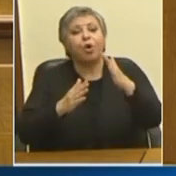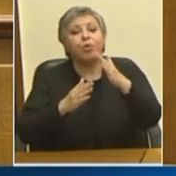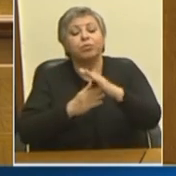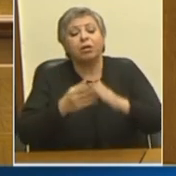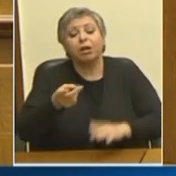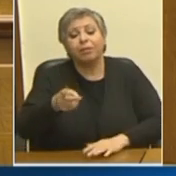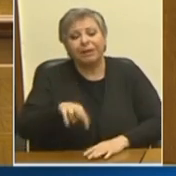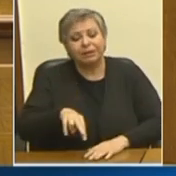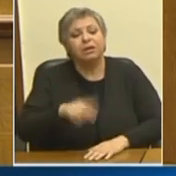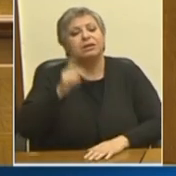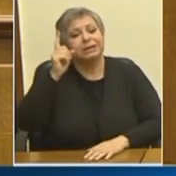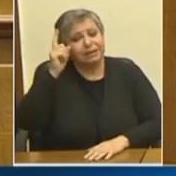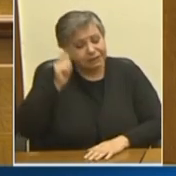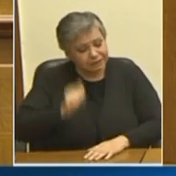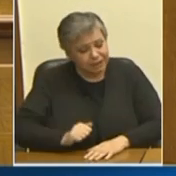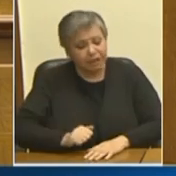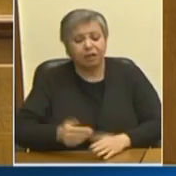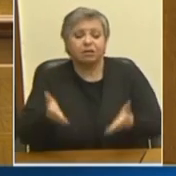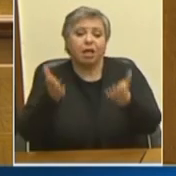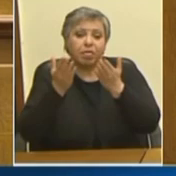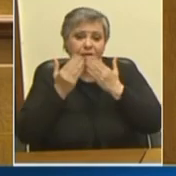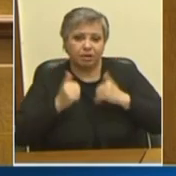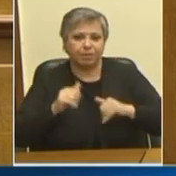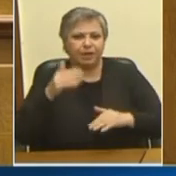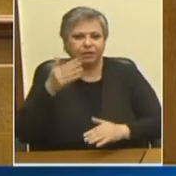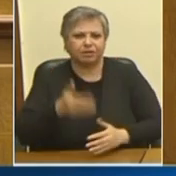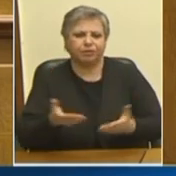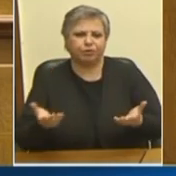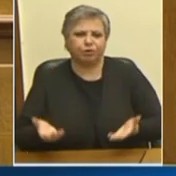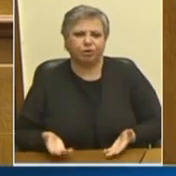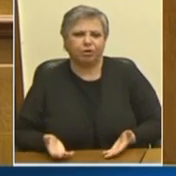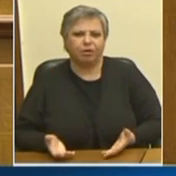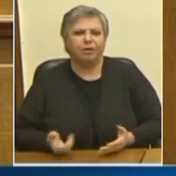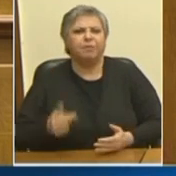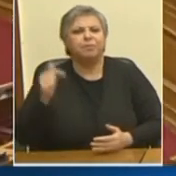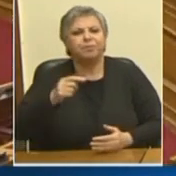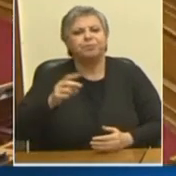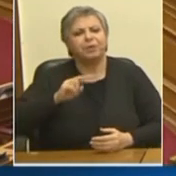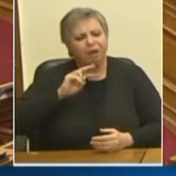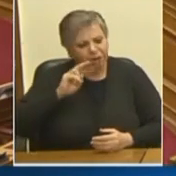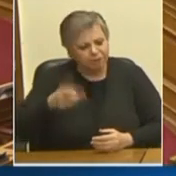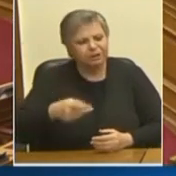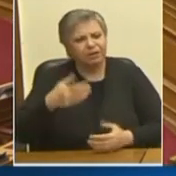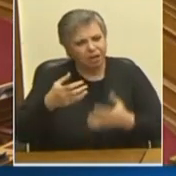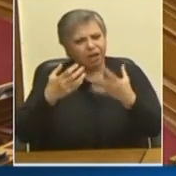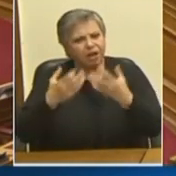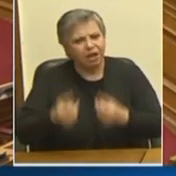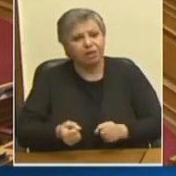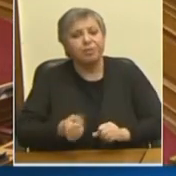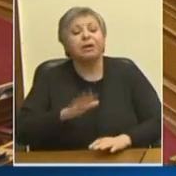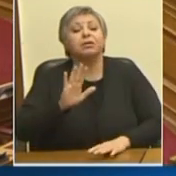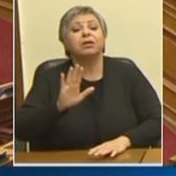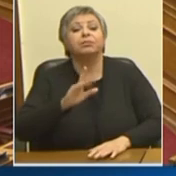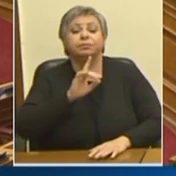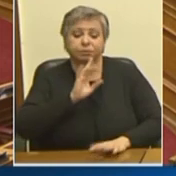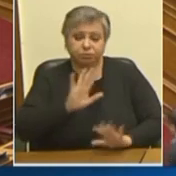βουλευτές. Δεν υπήρξαν αναδρομικά για να παρετηθούν. Επιμένουν όμως οι νομικοί ότι επειδή υπάρχει εξίσωση με τους δικαστές, δυστυχώς υπάρχει. Έχει καταργηθεί